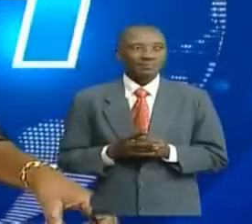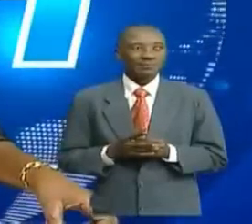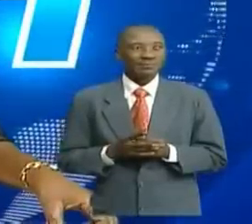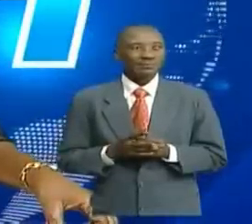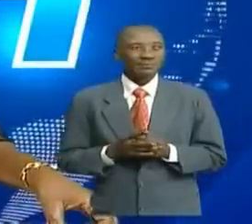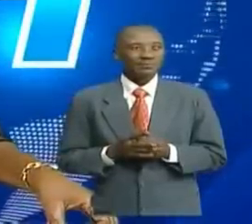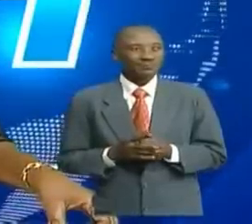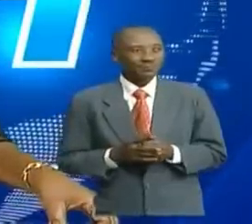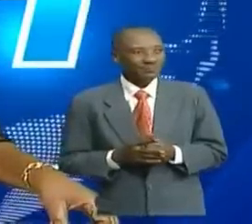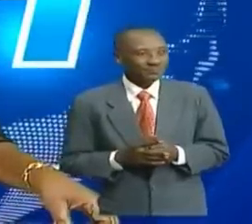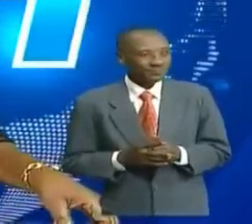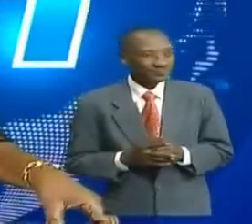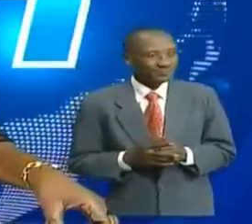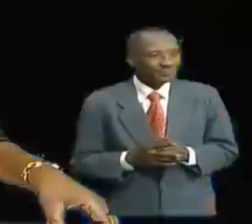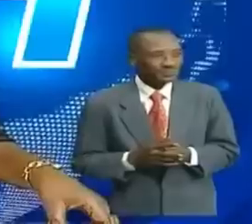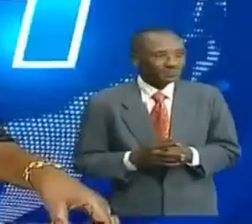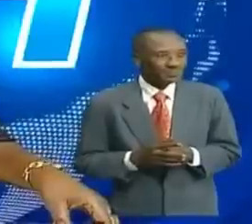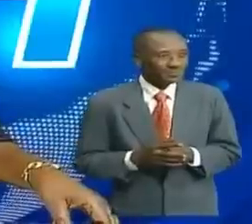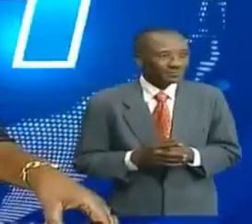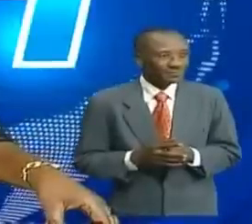Je disais,